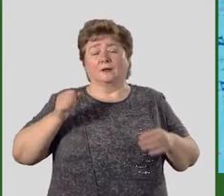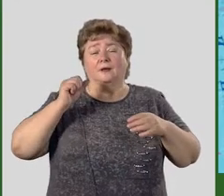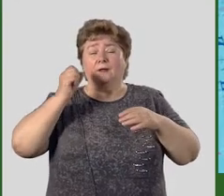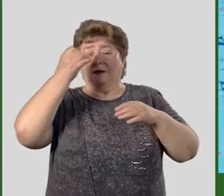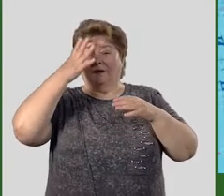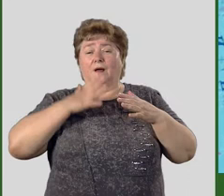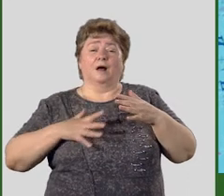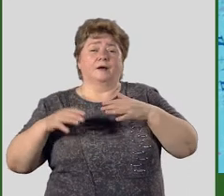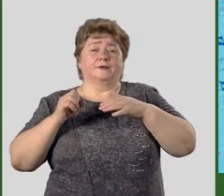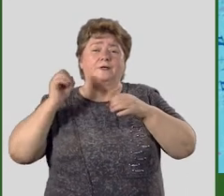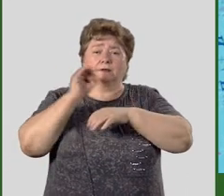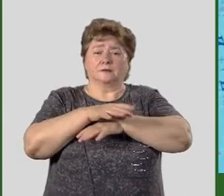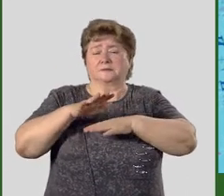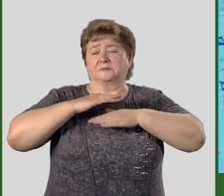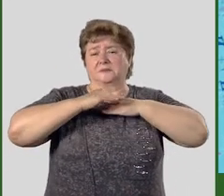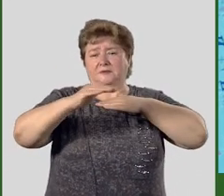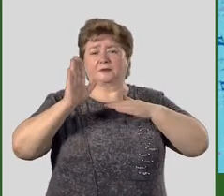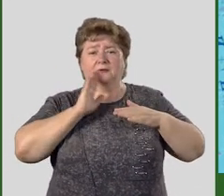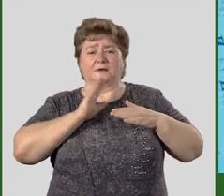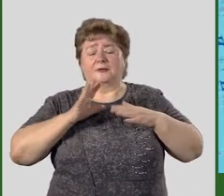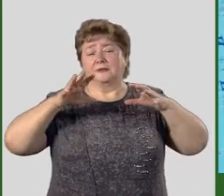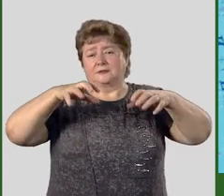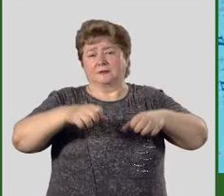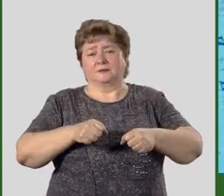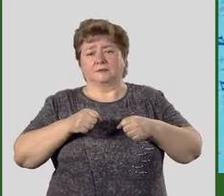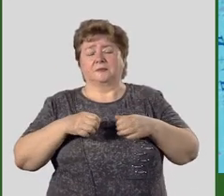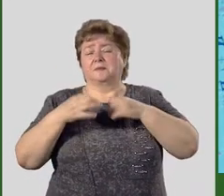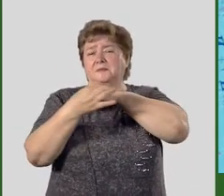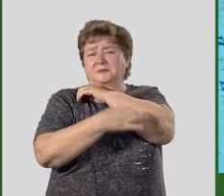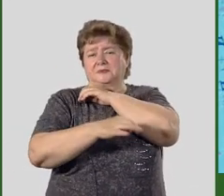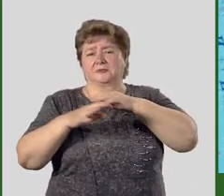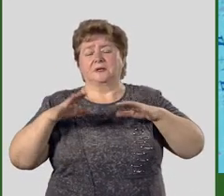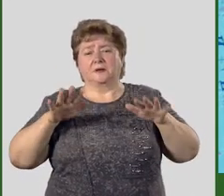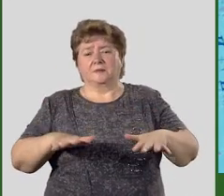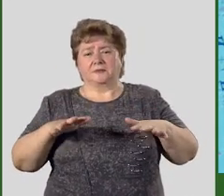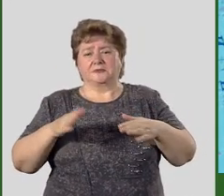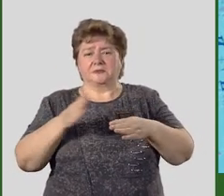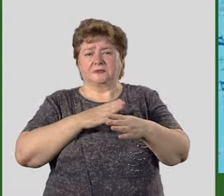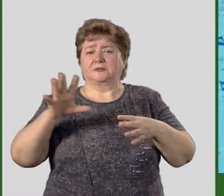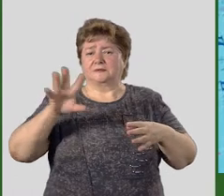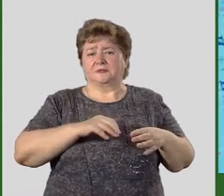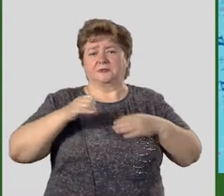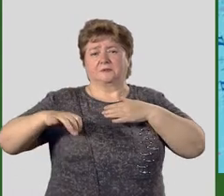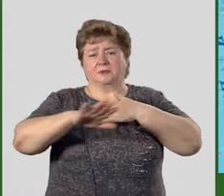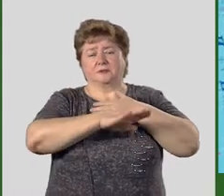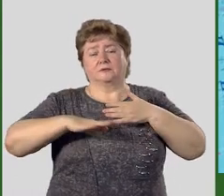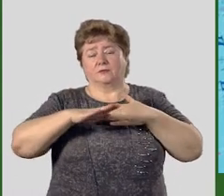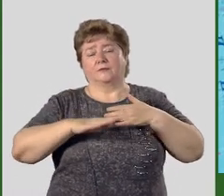Африка бедна поверхностными водами и занимает предпоследнее место среди всех